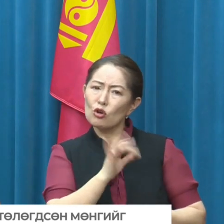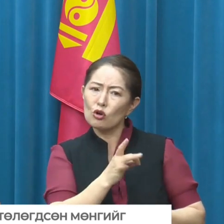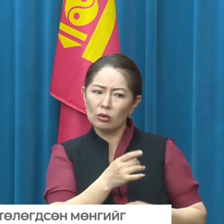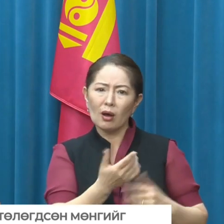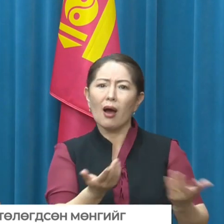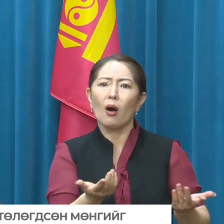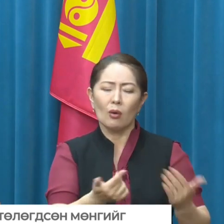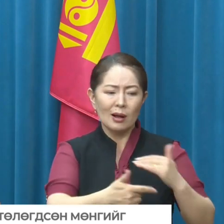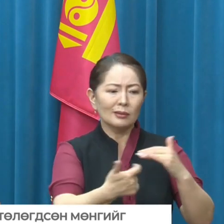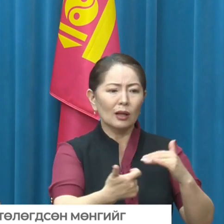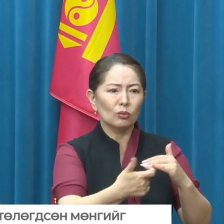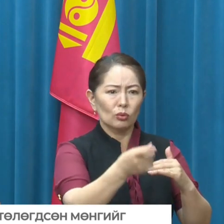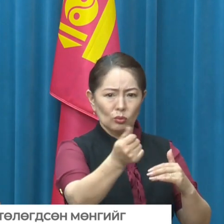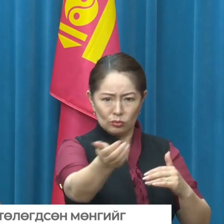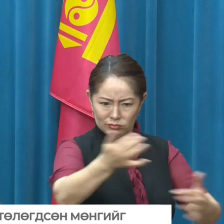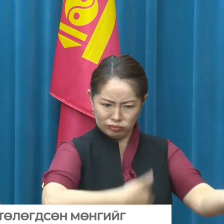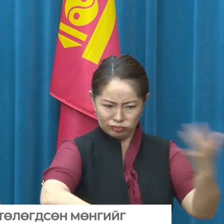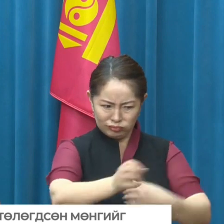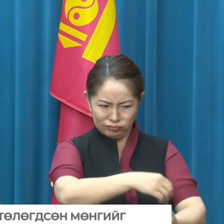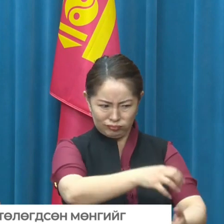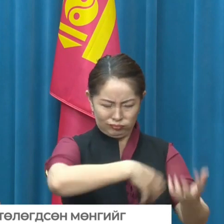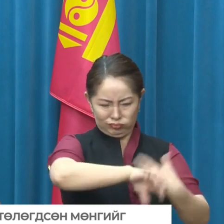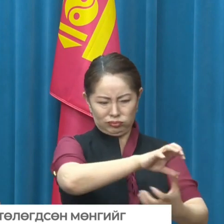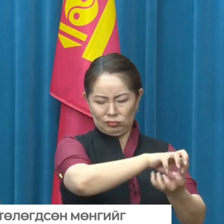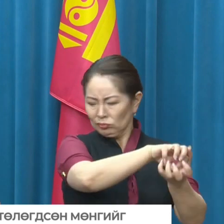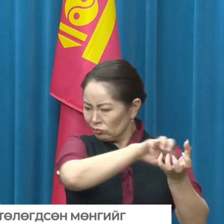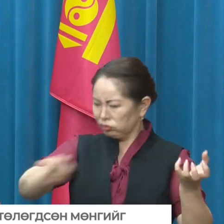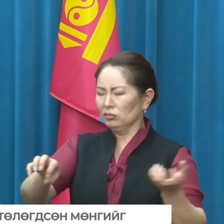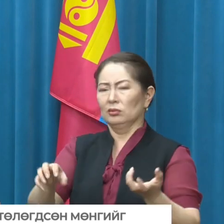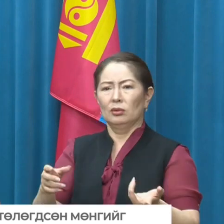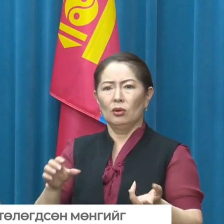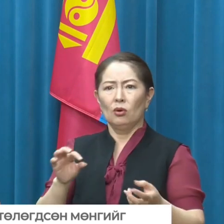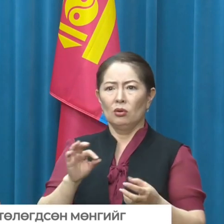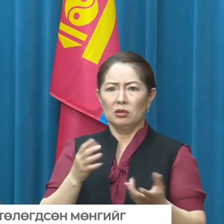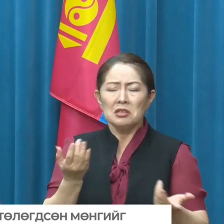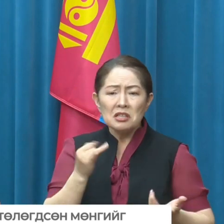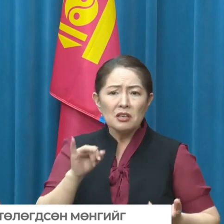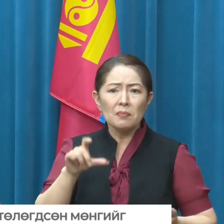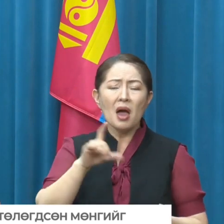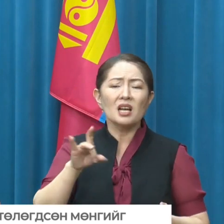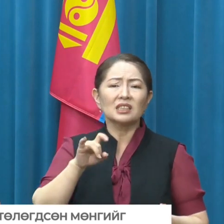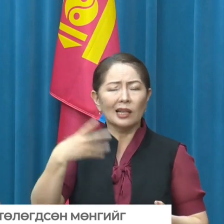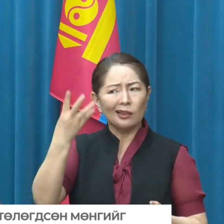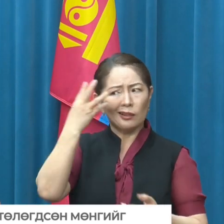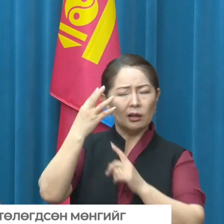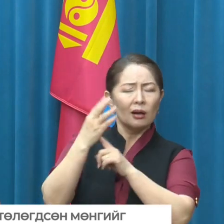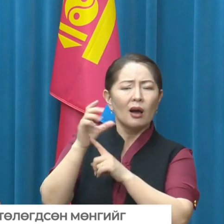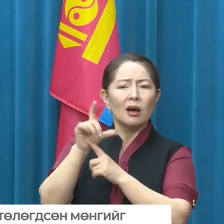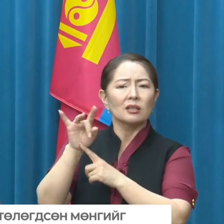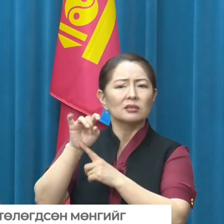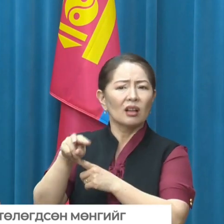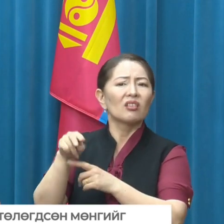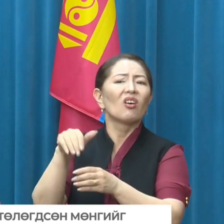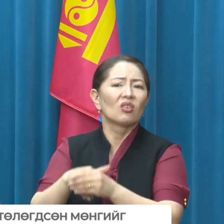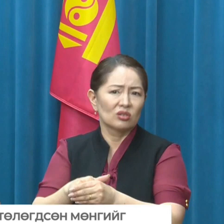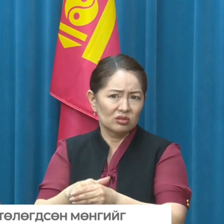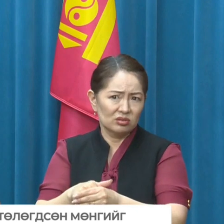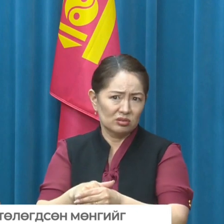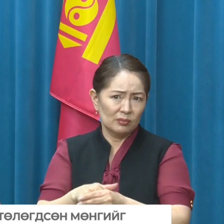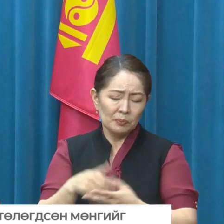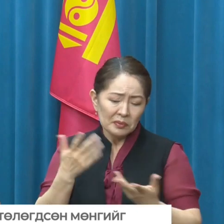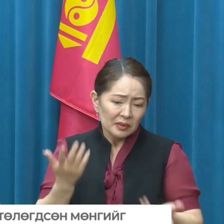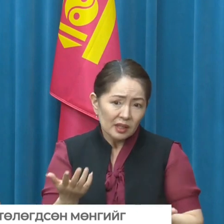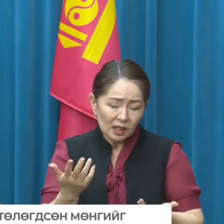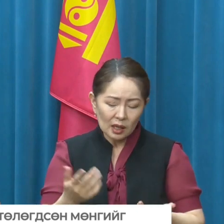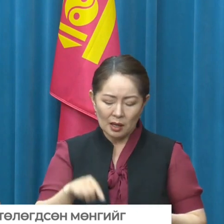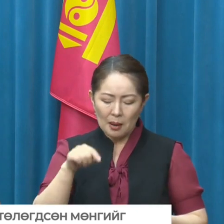татвар төлөгчдийн мөнгөөр төлөх ийм том эрсдэл байна. За тийм учраас манай засгийн газрын хувьд